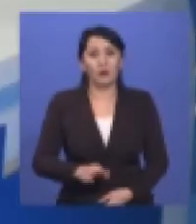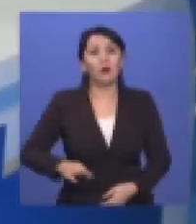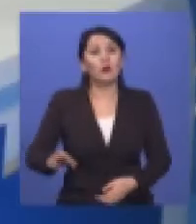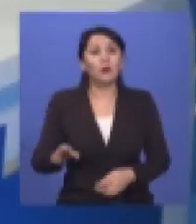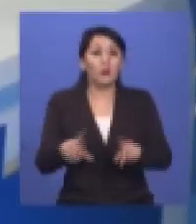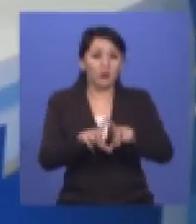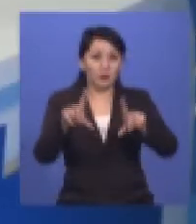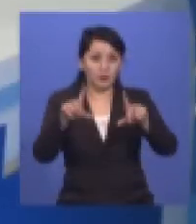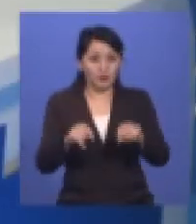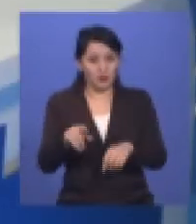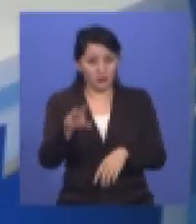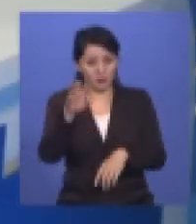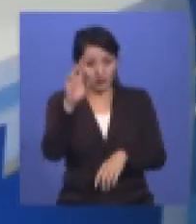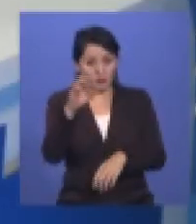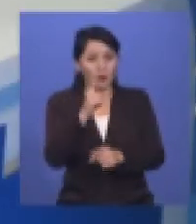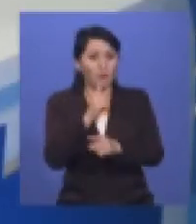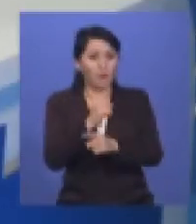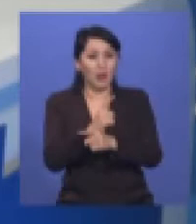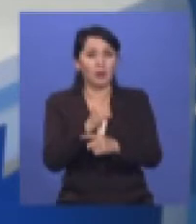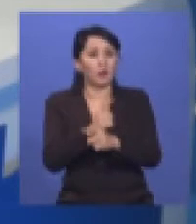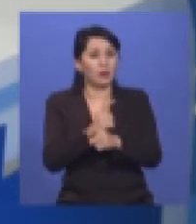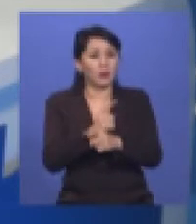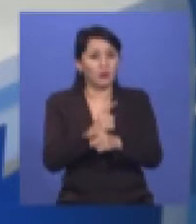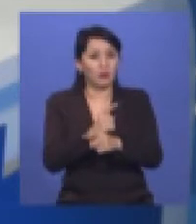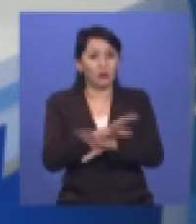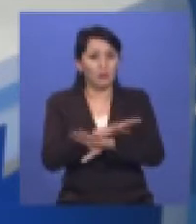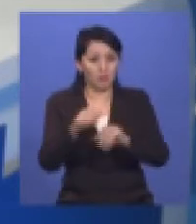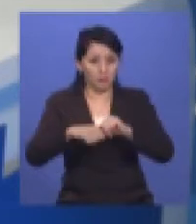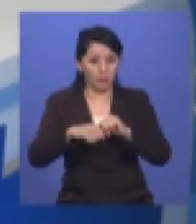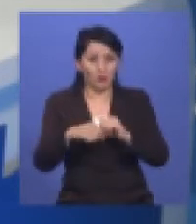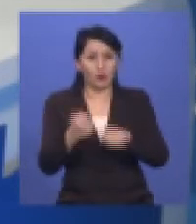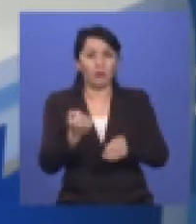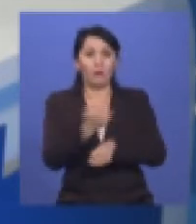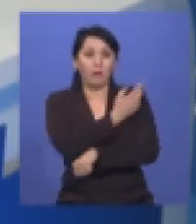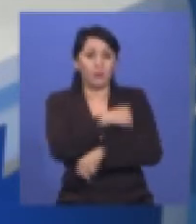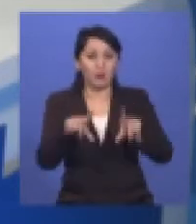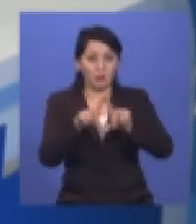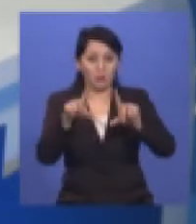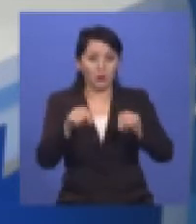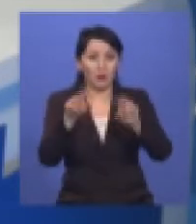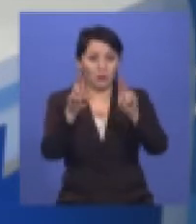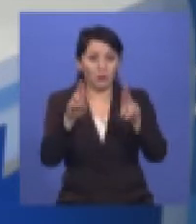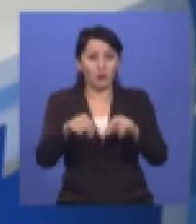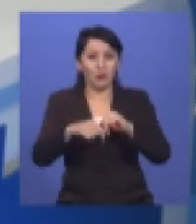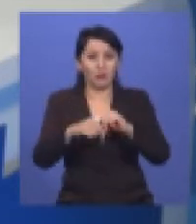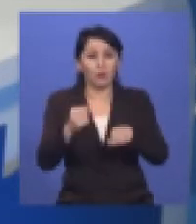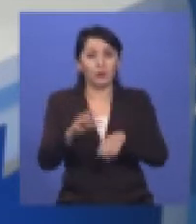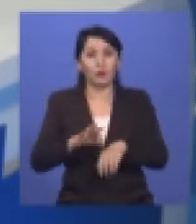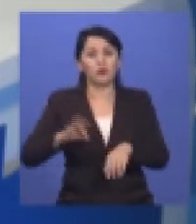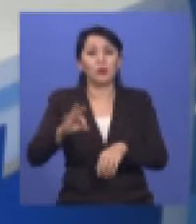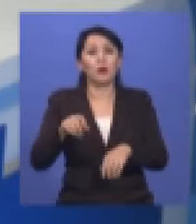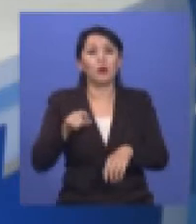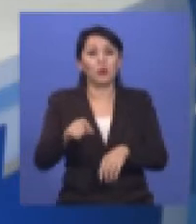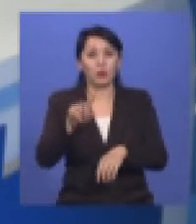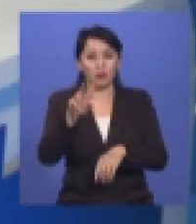Облыста кей нысандар елімізде енгізілген шектеу шараларын ескермей санитарлық-эпидемиологиялық талаптарды бұзуға жол берген. Облыс